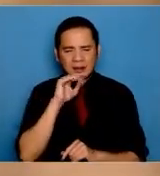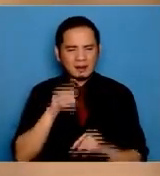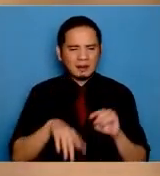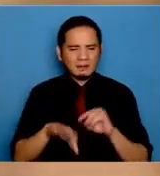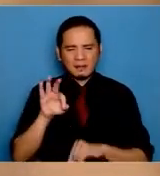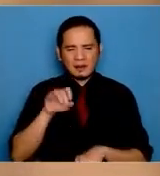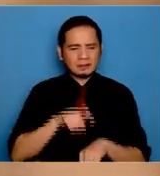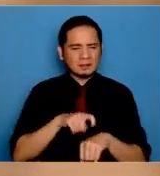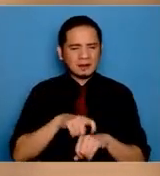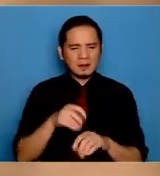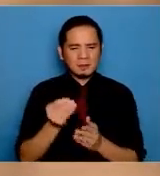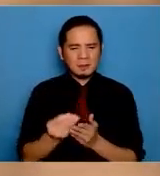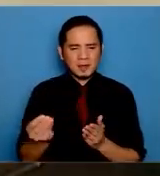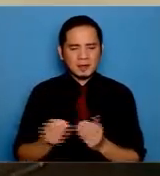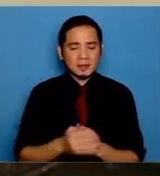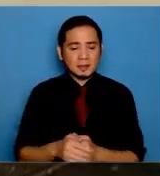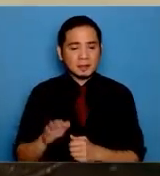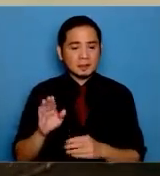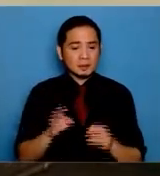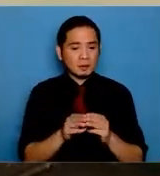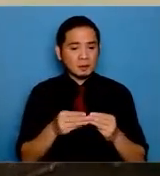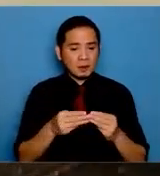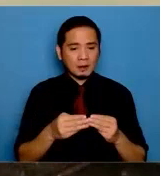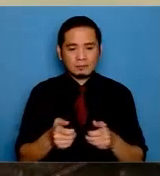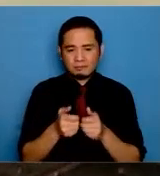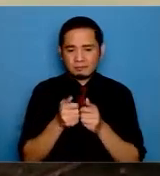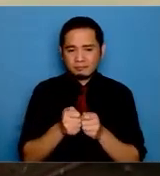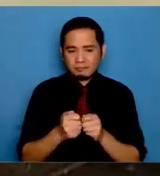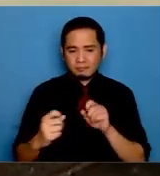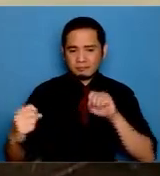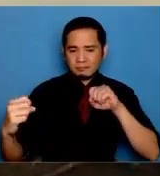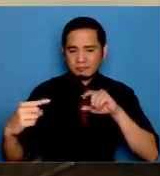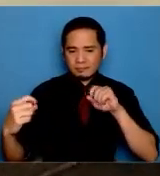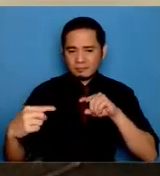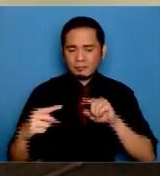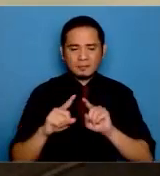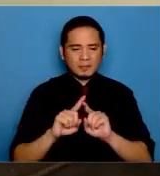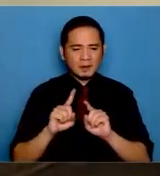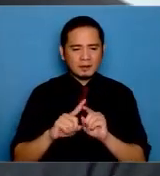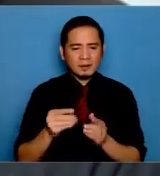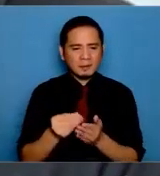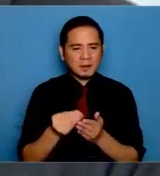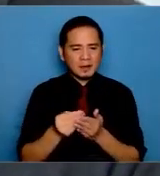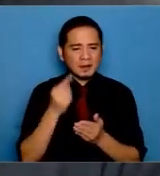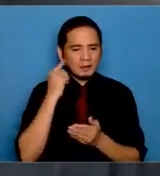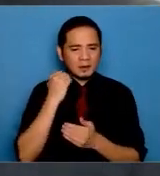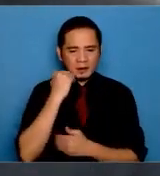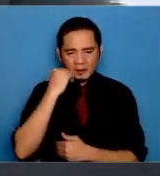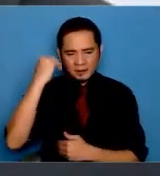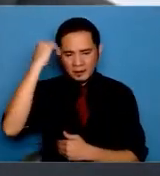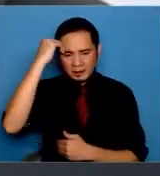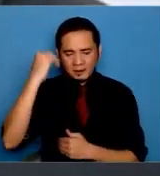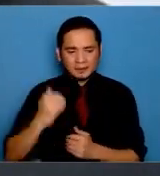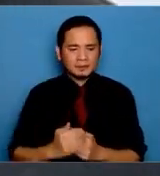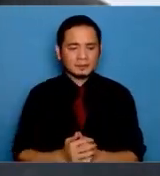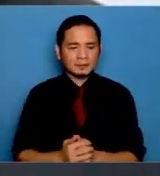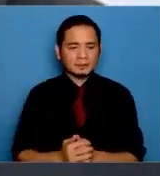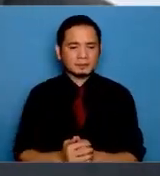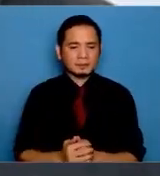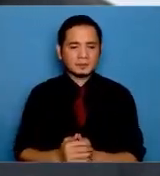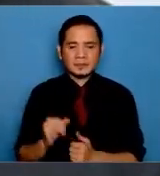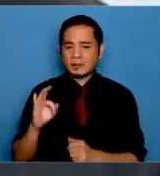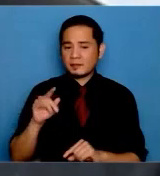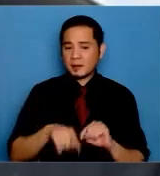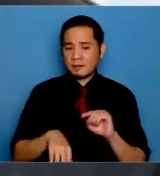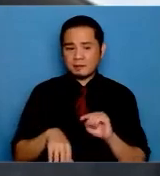e-wallet, loaded na rin para mag-transfer ng pamasko sa mga inaanak. If don't have time para bumili ng gifts, makapunta sa kanya,